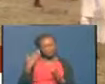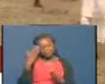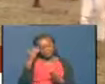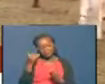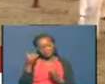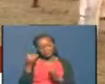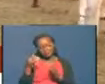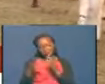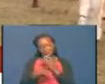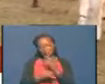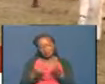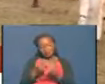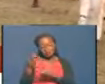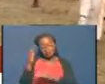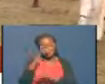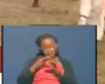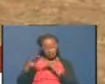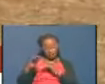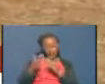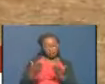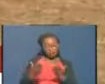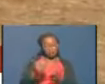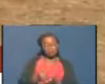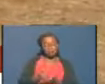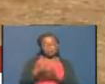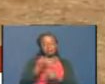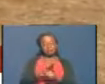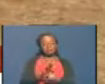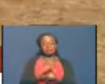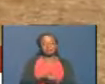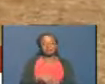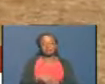karate, imenisaidia mpaka sasa hivi.